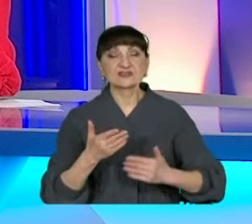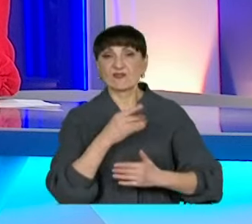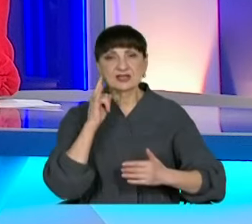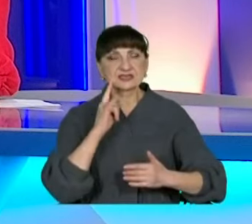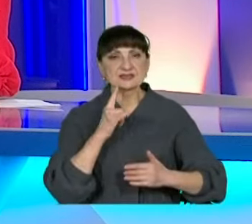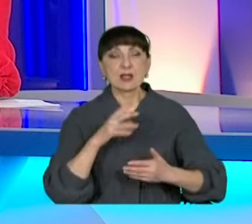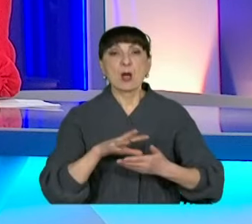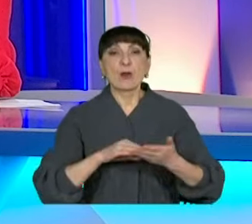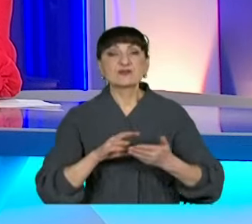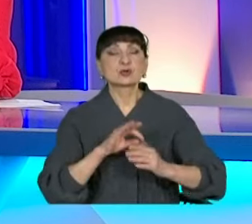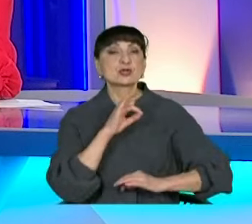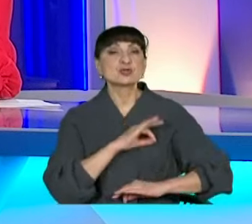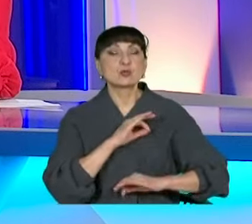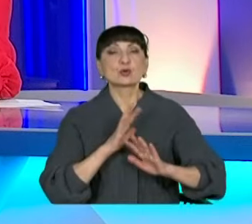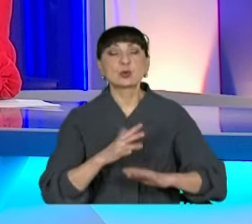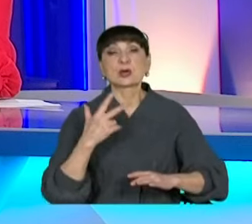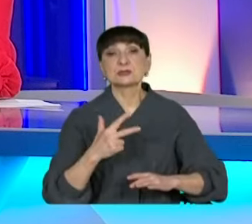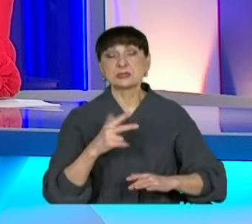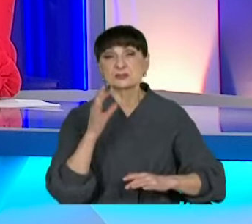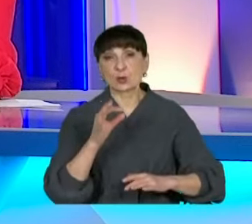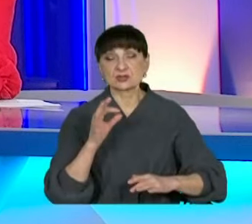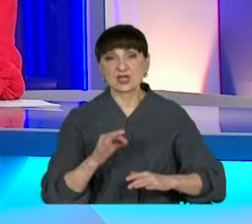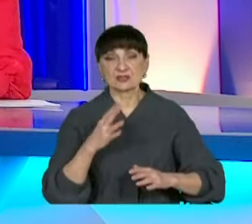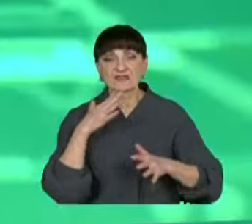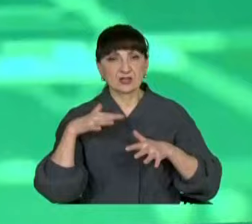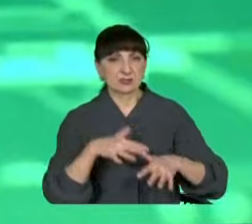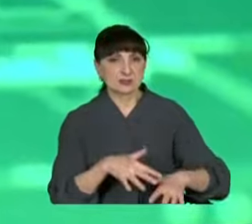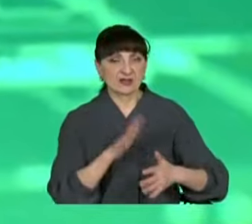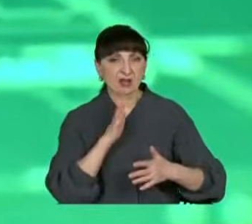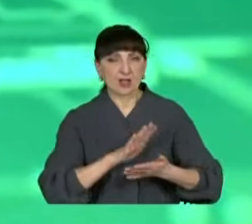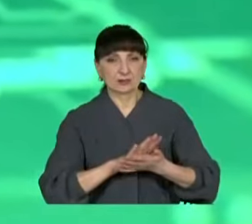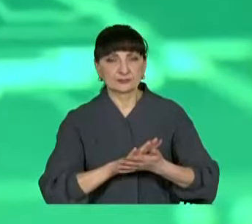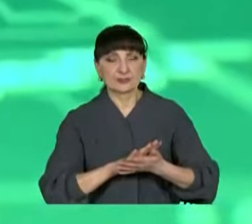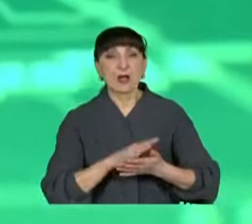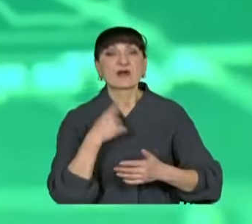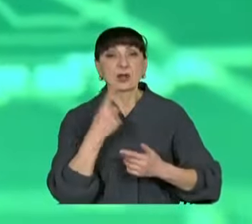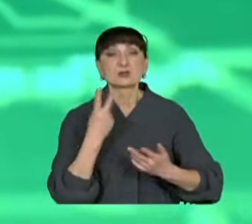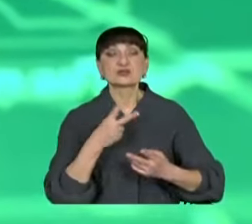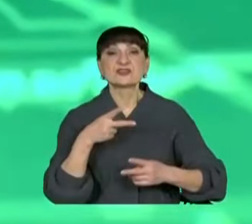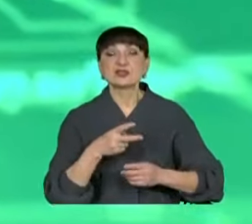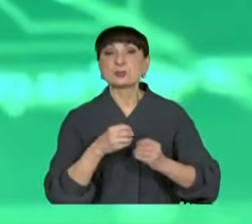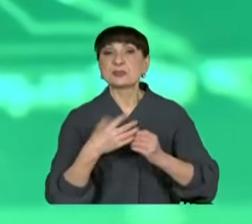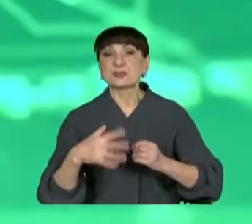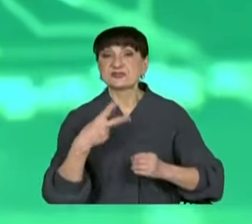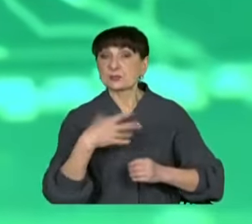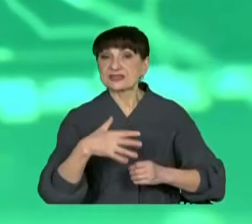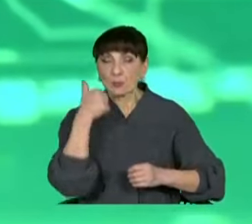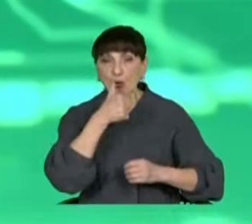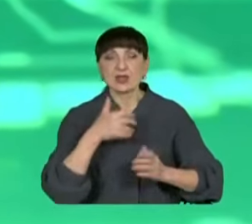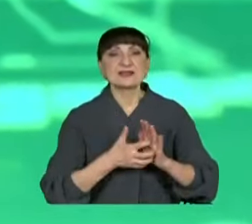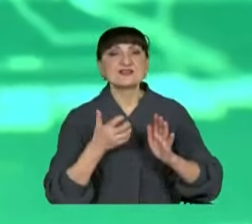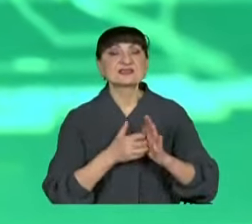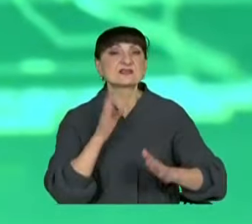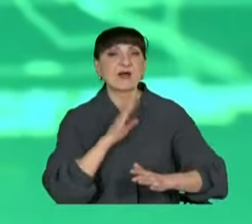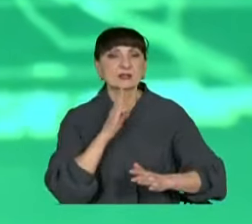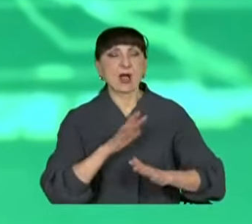стране повторно используется лишь 30% сточных вод. Прогнозируется, что к 2050 году дефицит